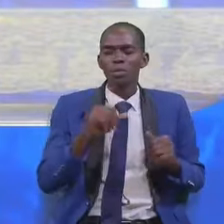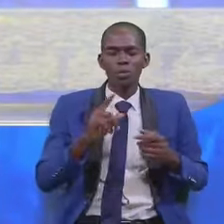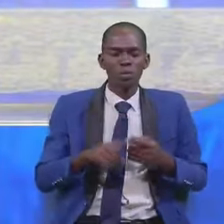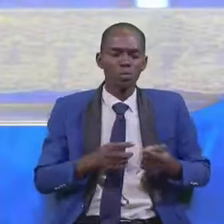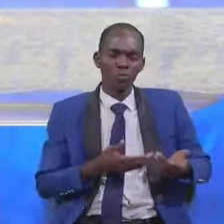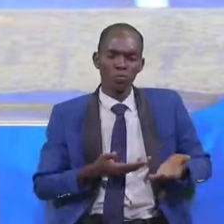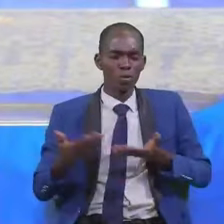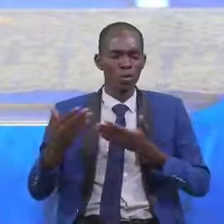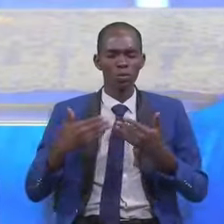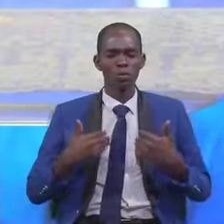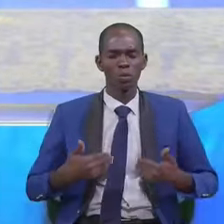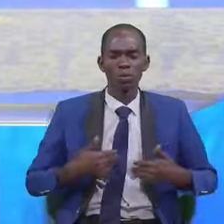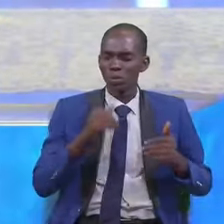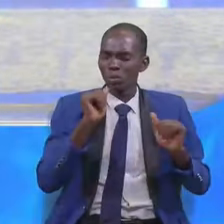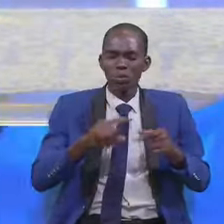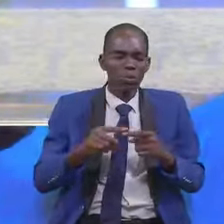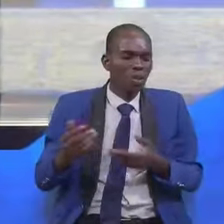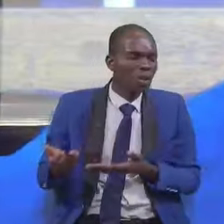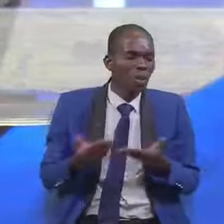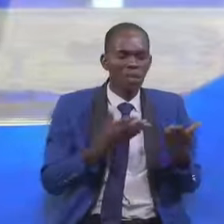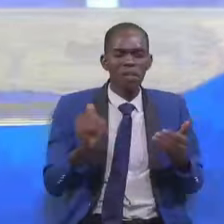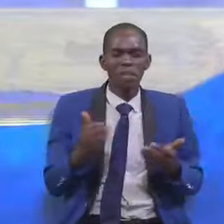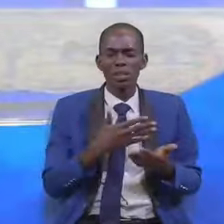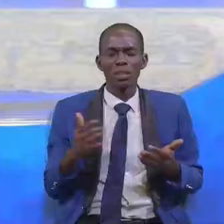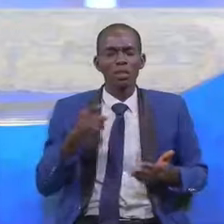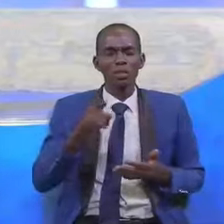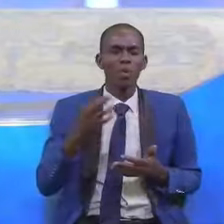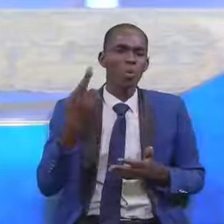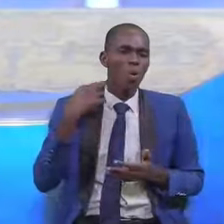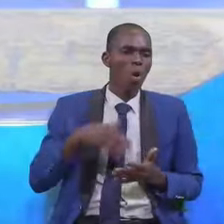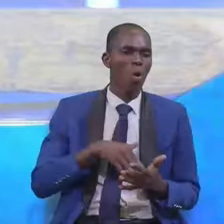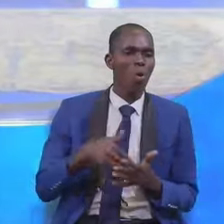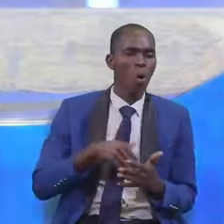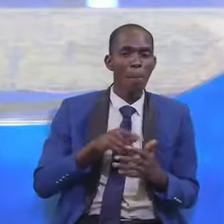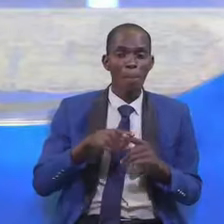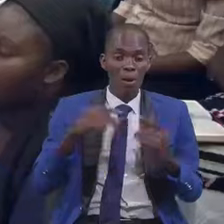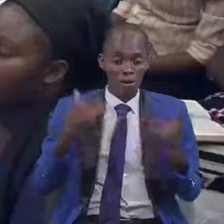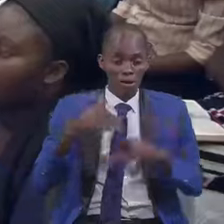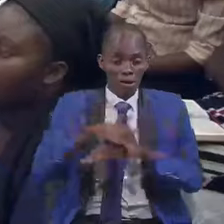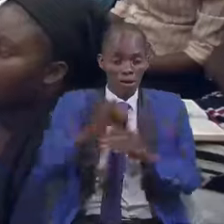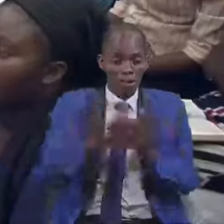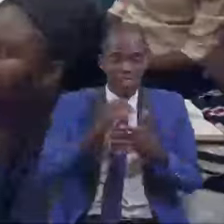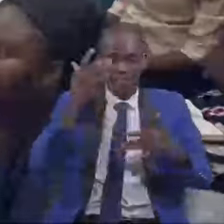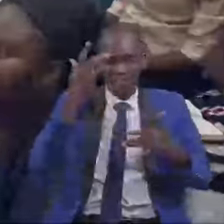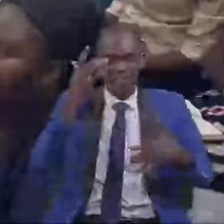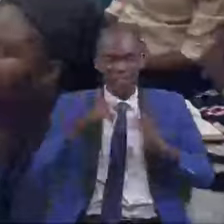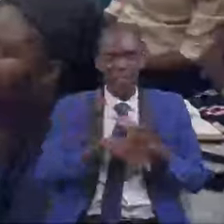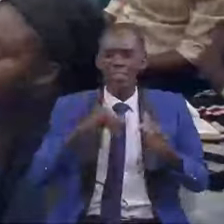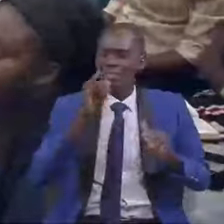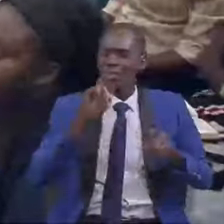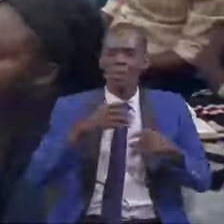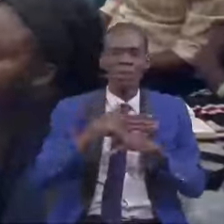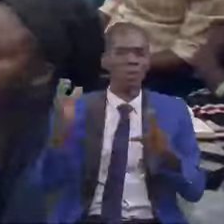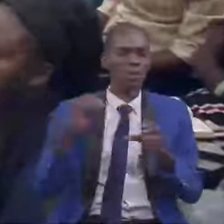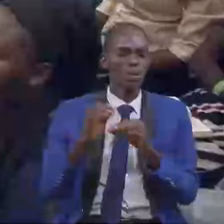pourrez pas rester ferme, mais vous êtes faible. Mais ce soir, la maladie va disparaître. ce soir, la faiblesse